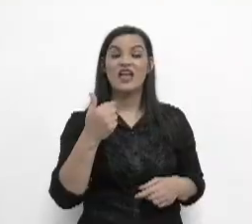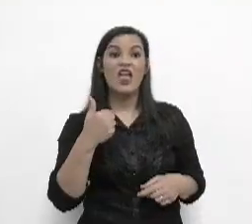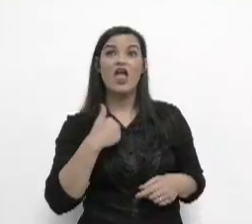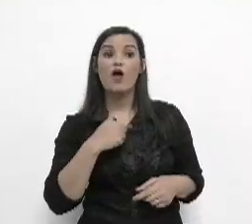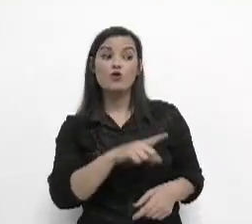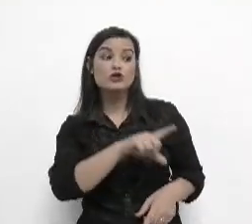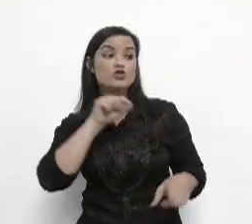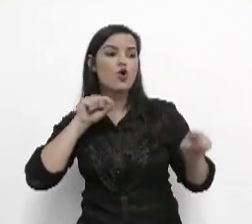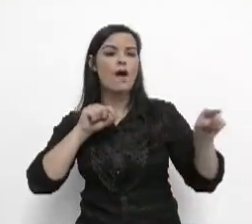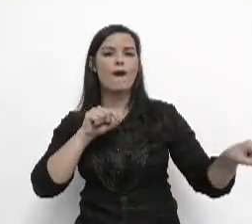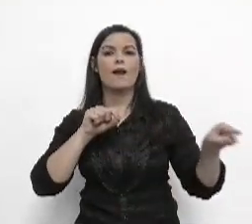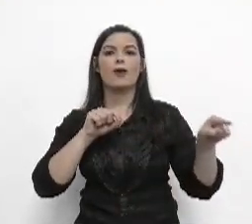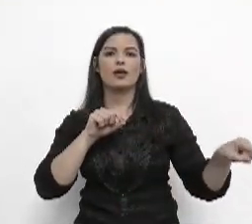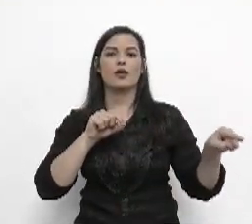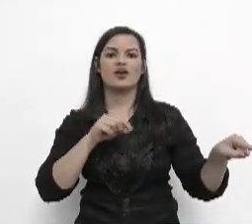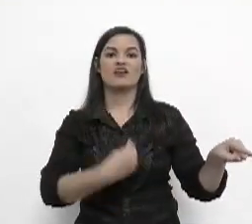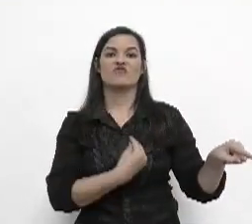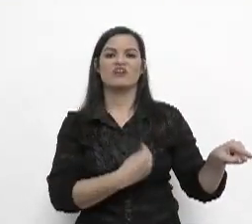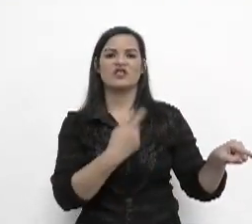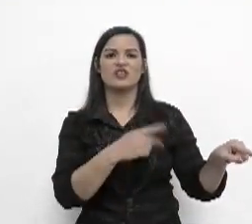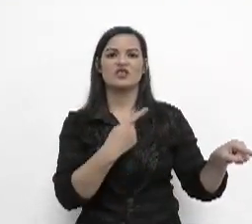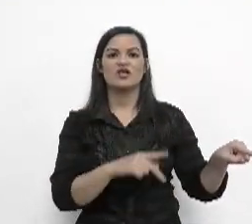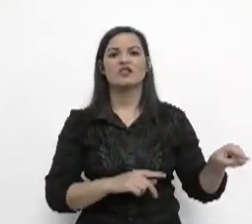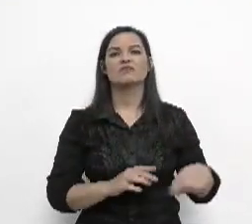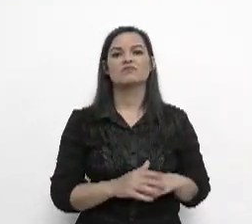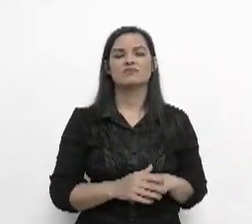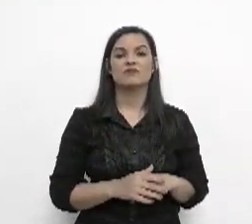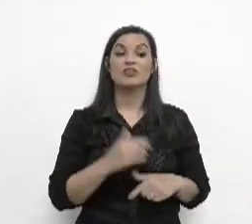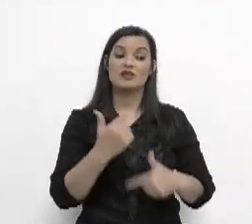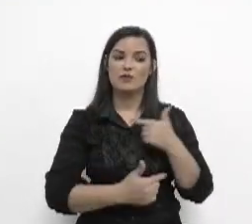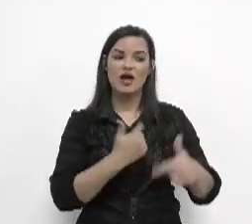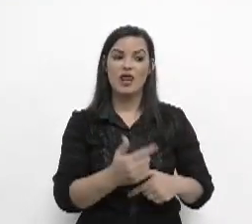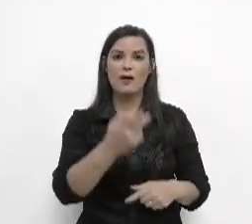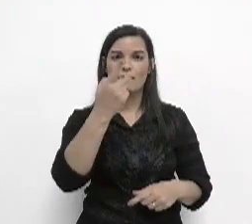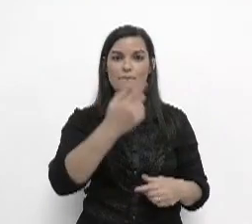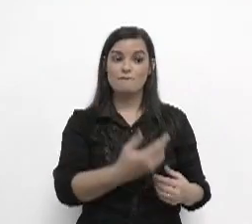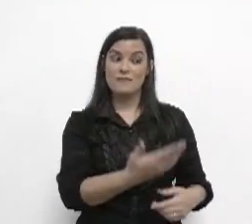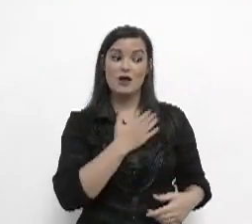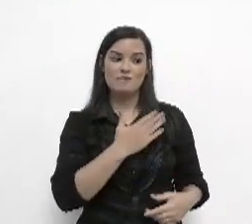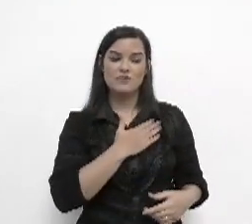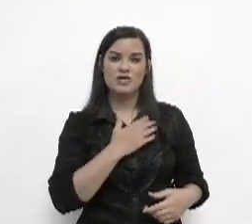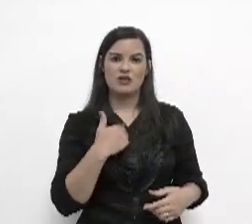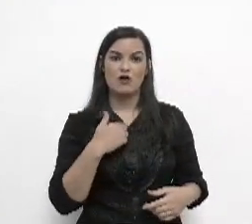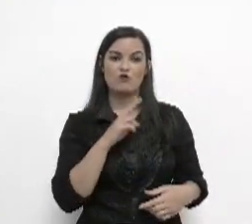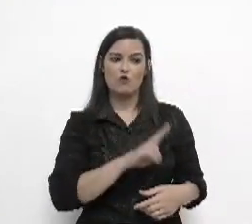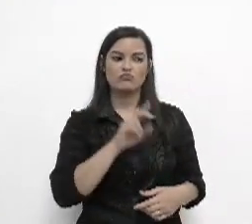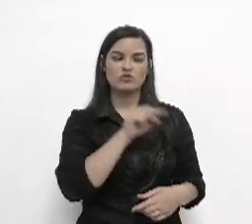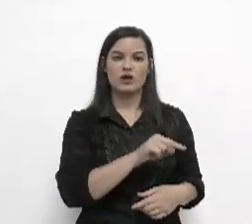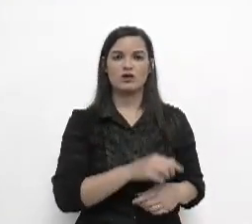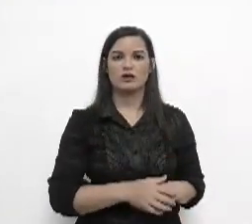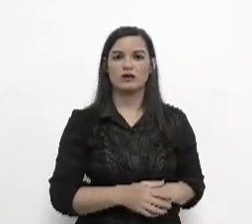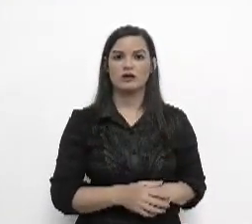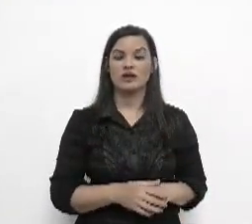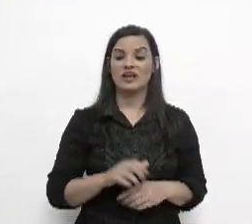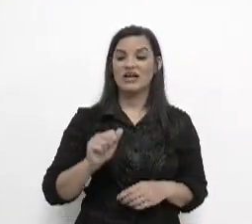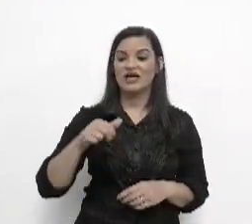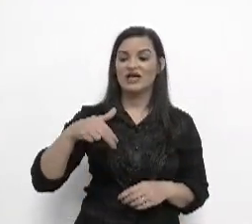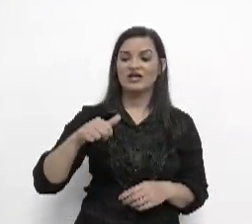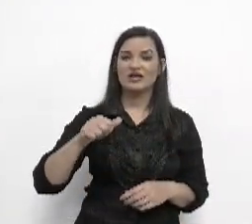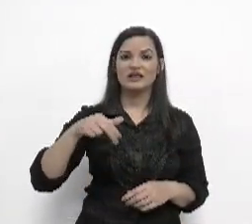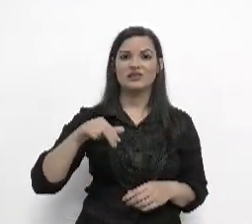obra. 아나니아는 지금 사울의 조건과 자격을 이야기했습니다. Ananias estava falando da situação de Saulo